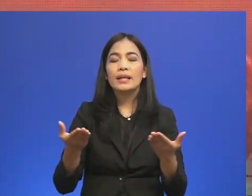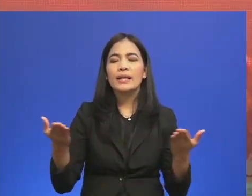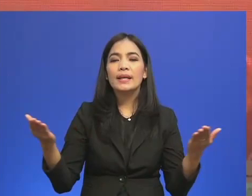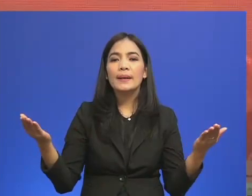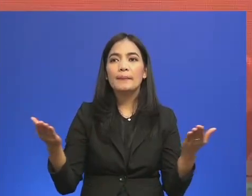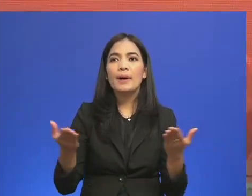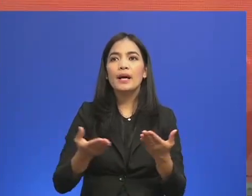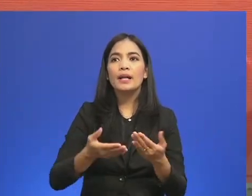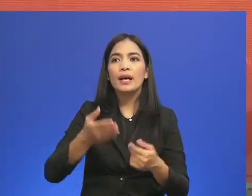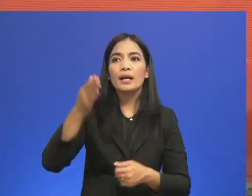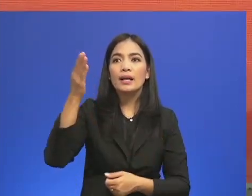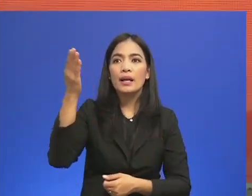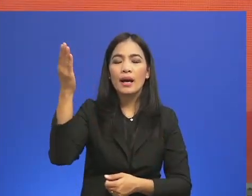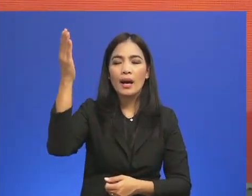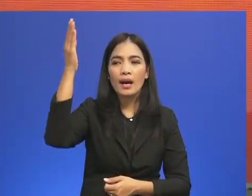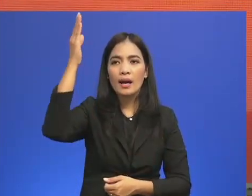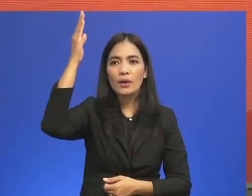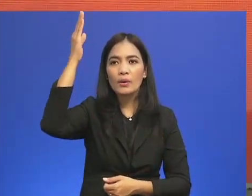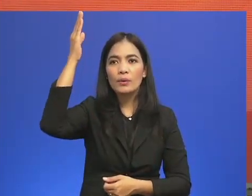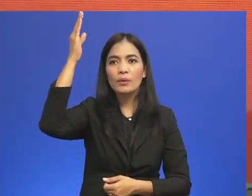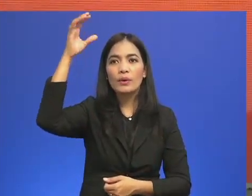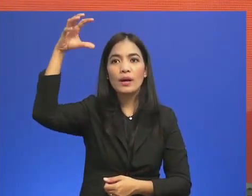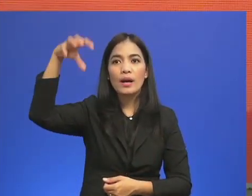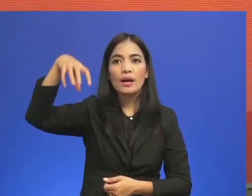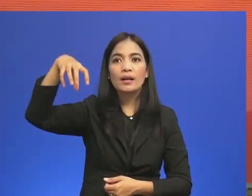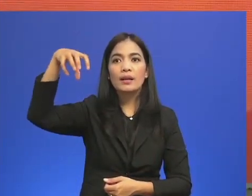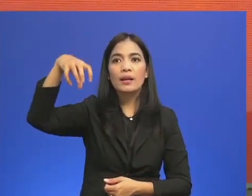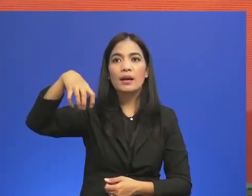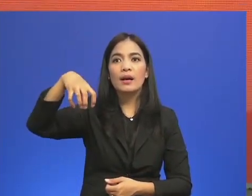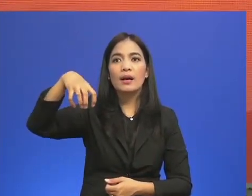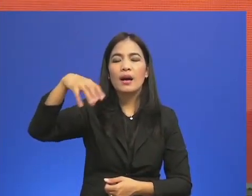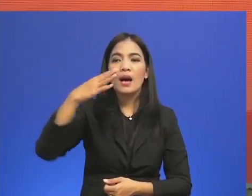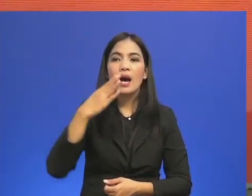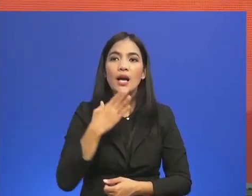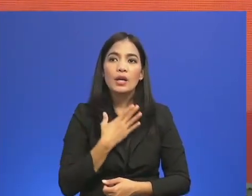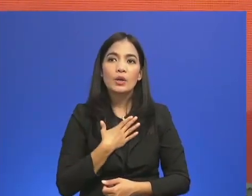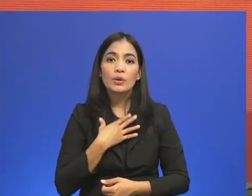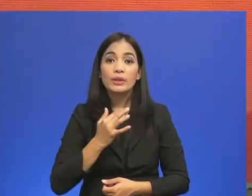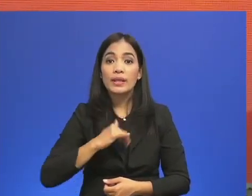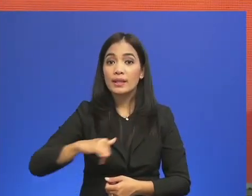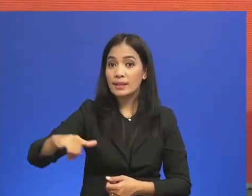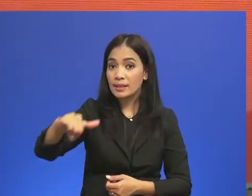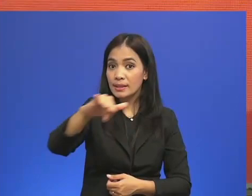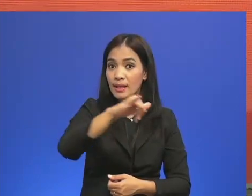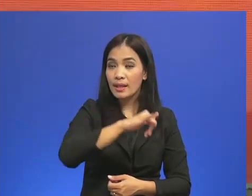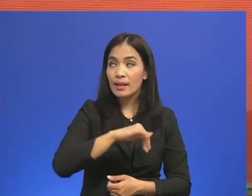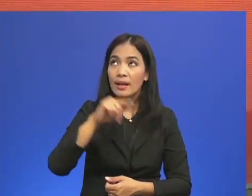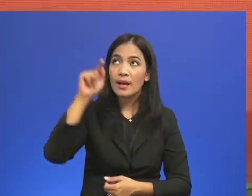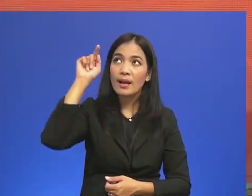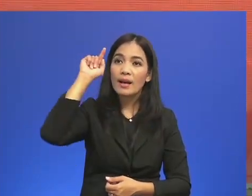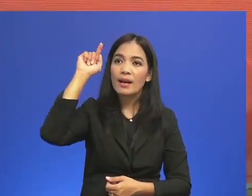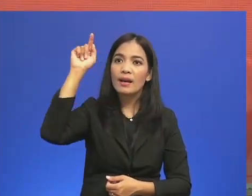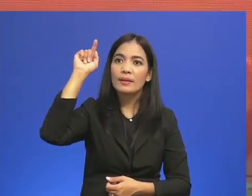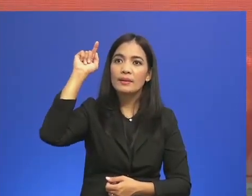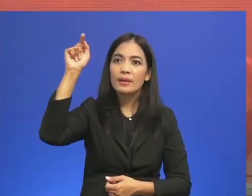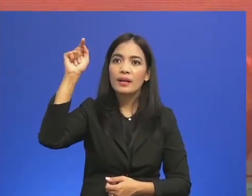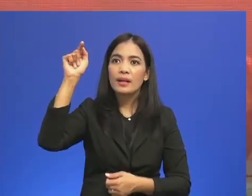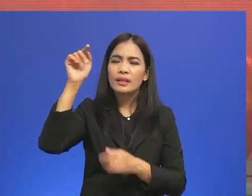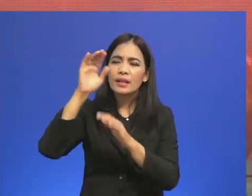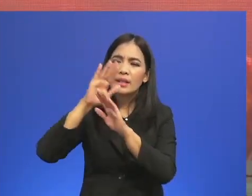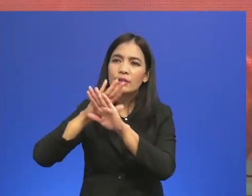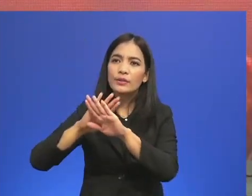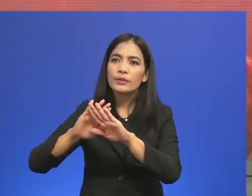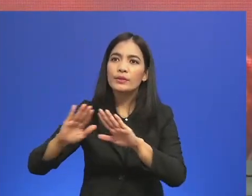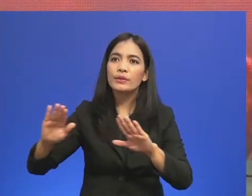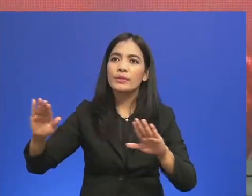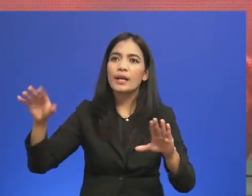di mana Engkau ada, aku juga di sana